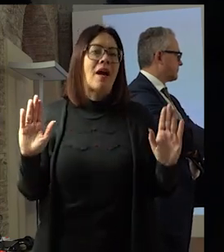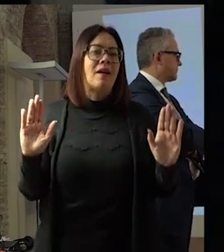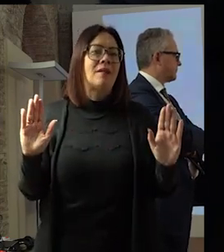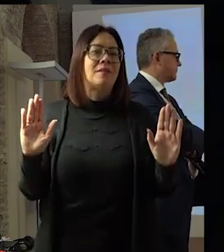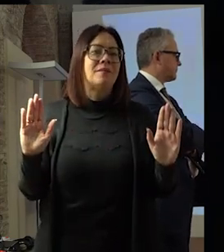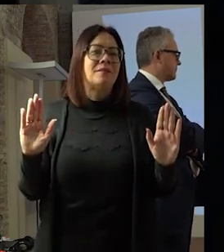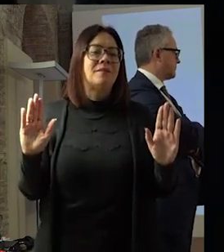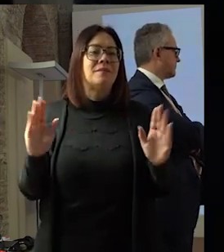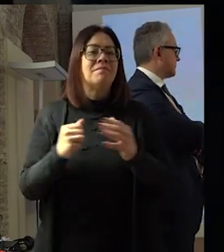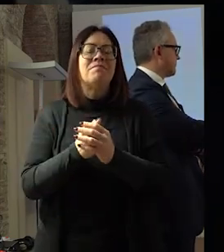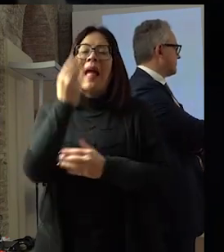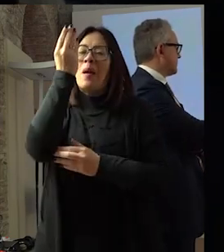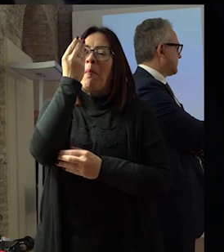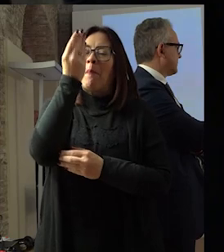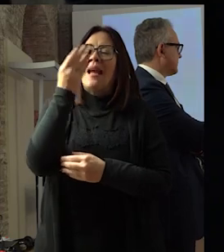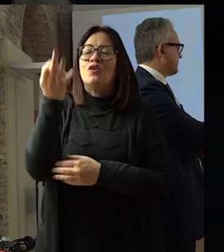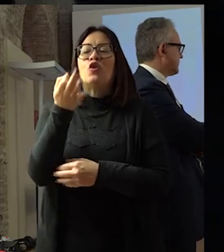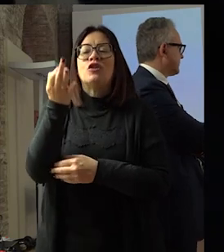che,